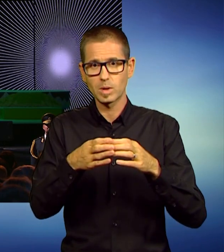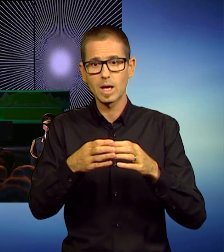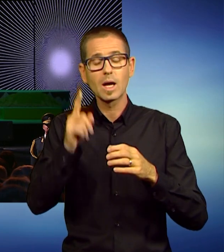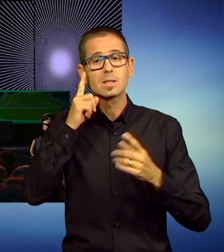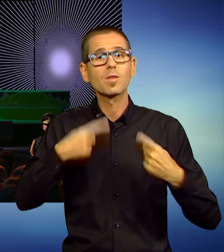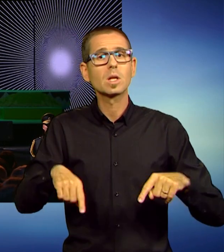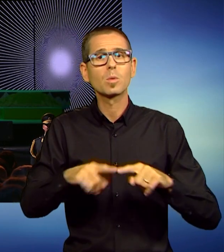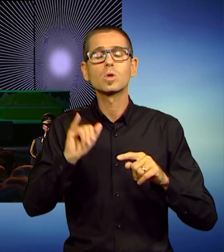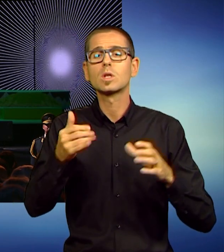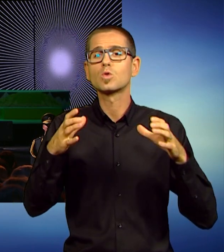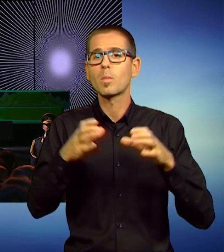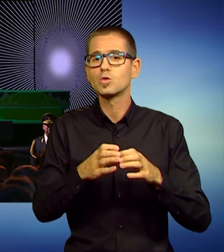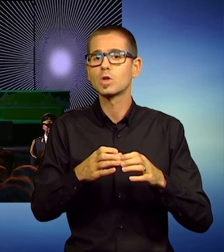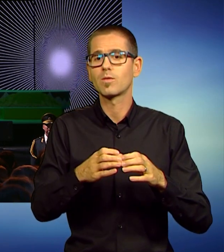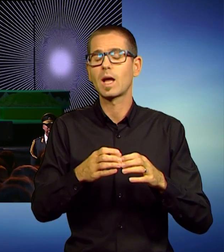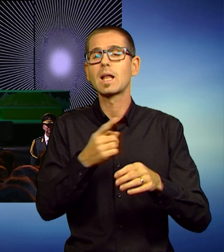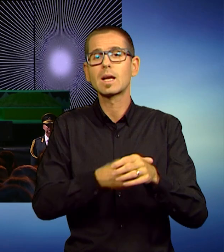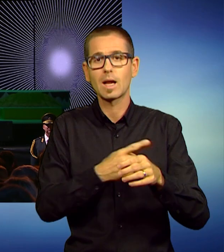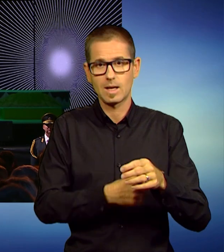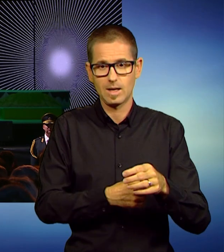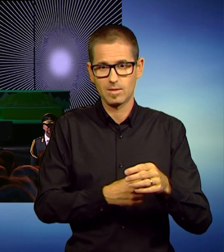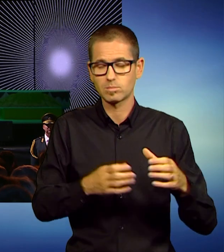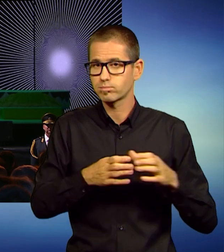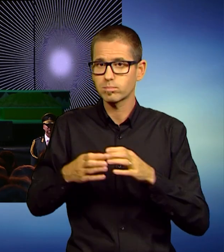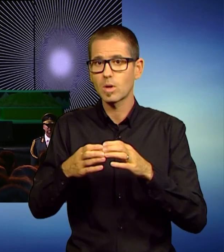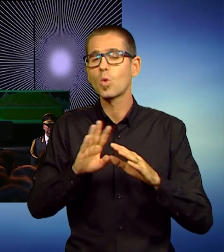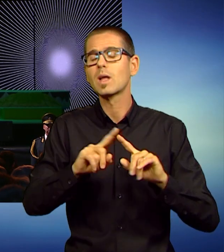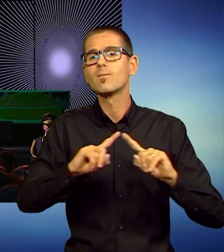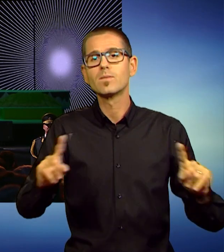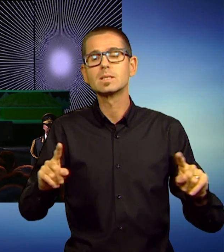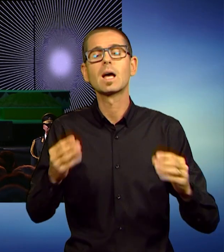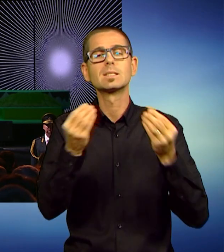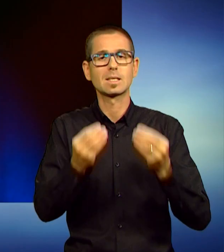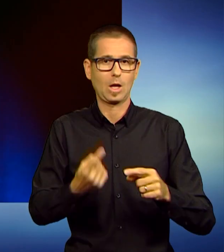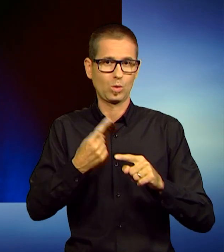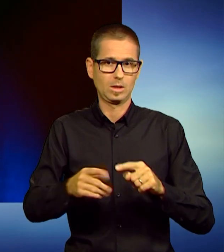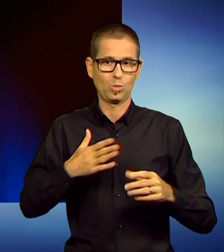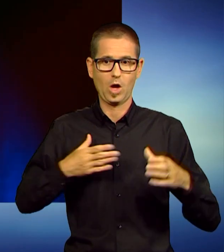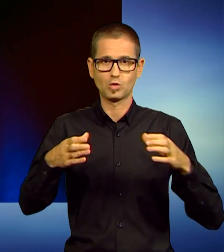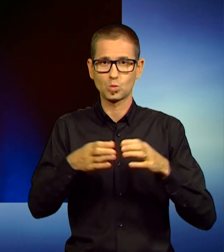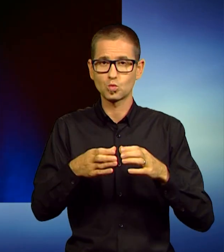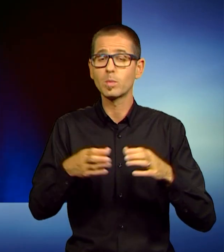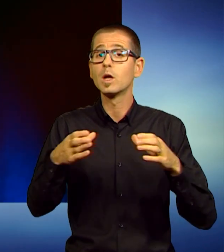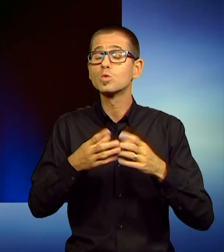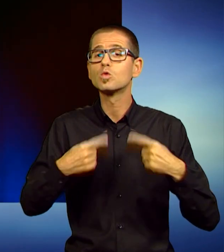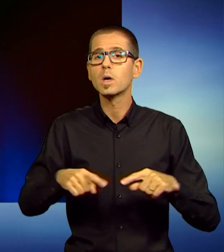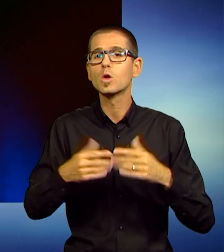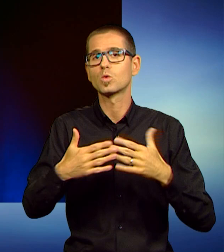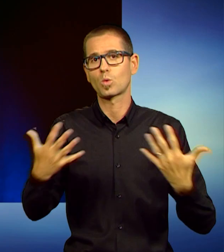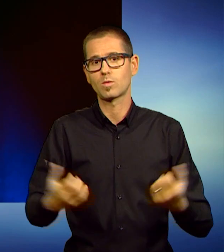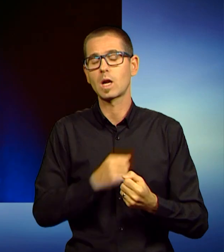so manjšine in ranljive skupine vseh vrst sestavni del naše družbe. Družbe, ki jo soustvarjamo